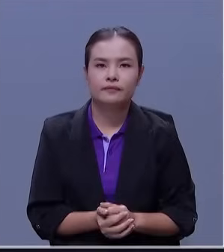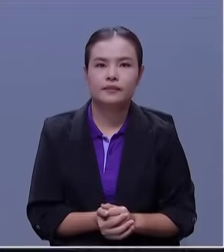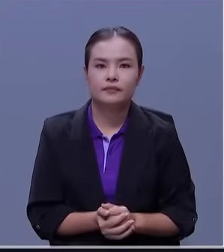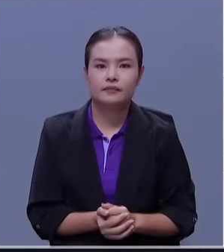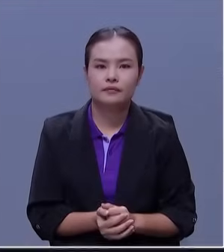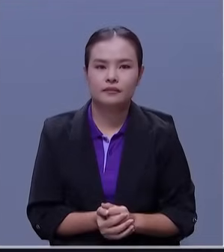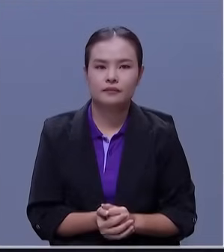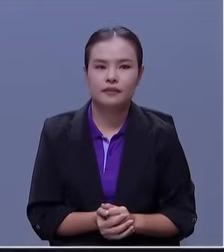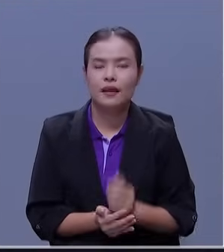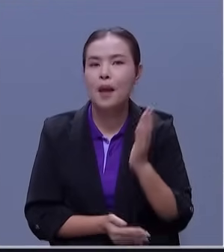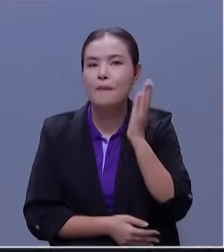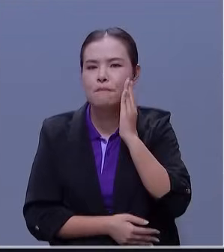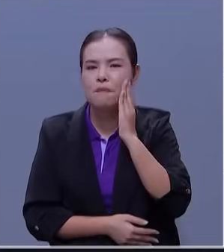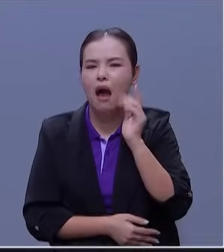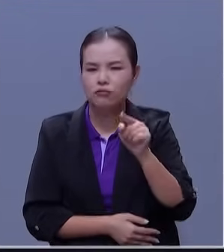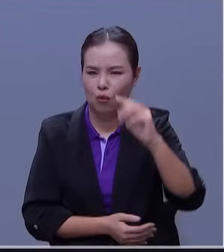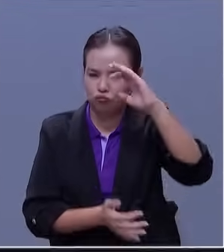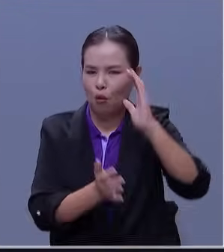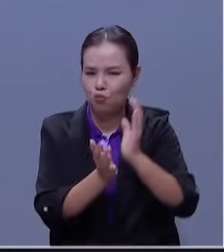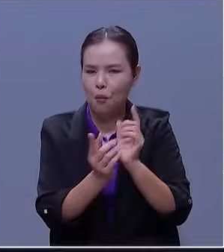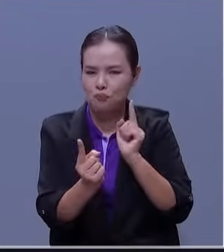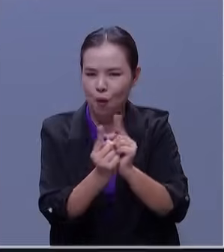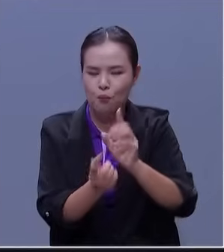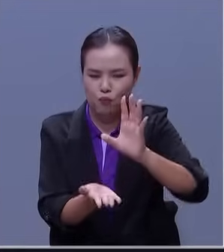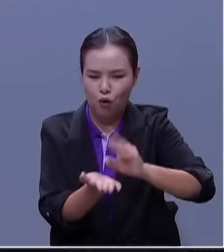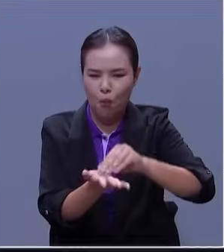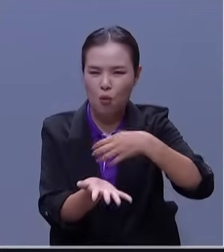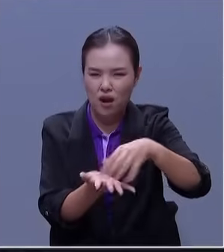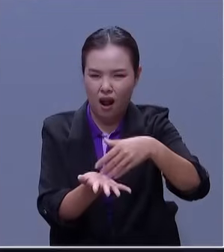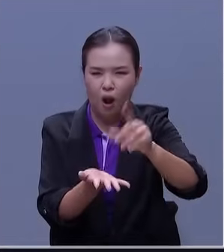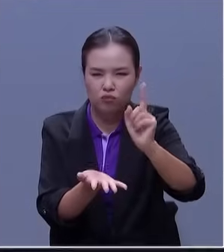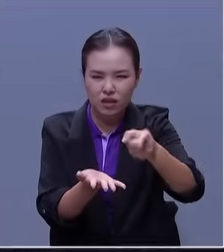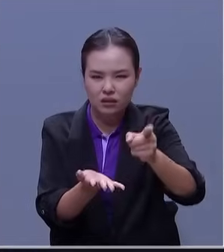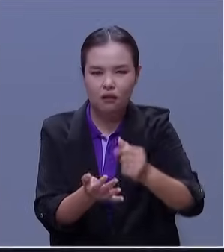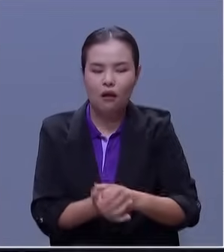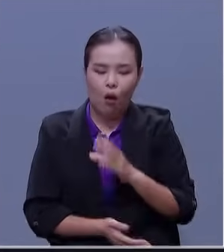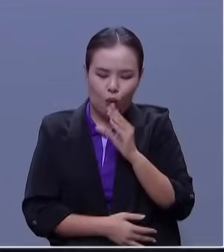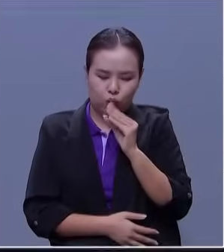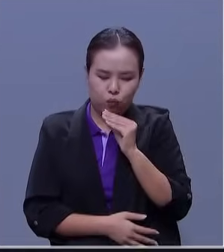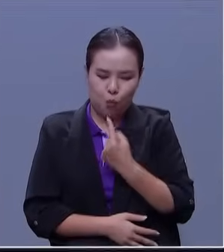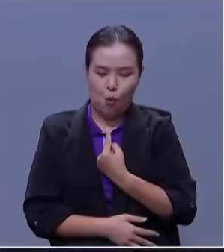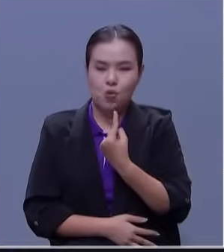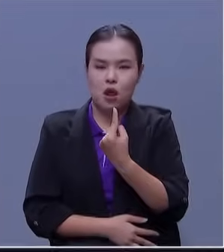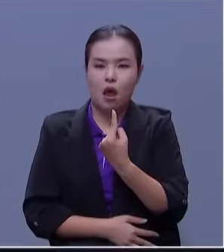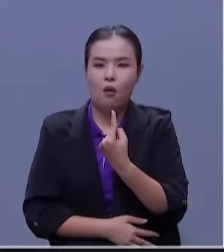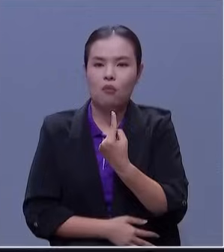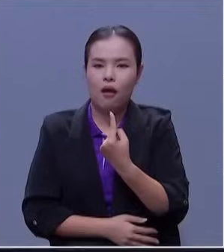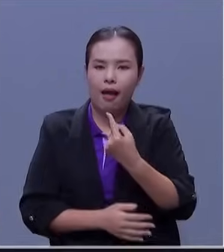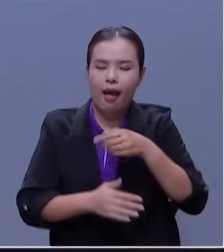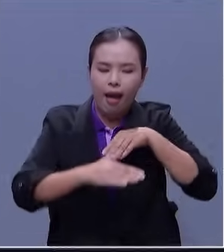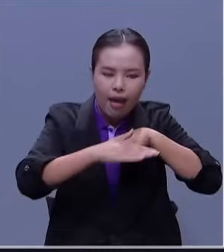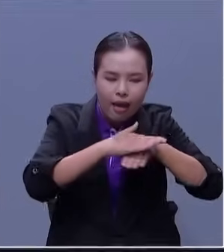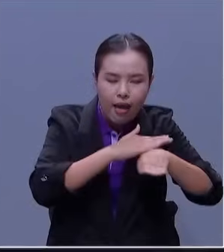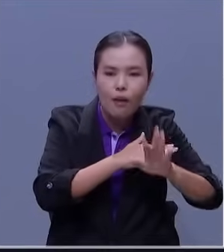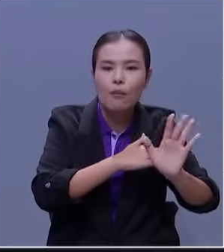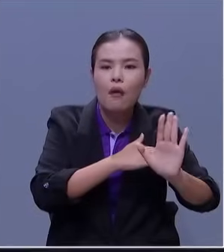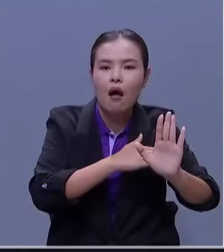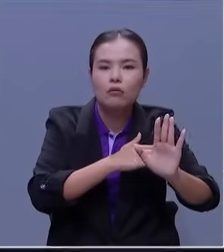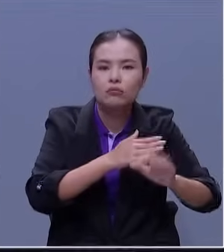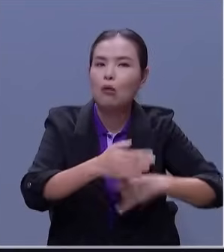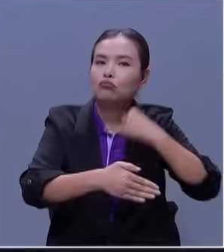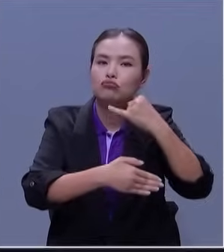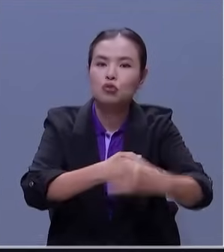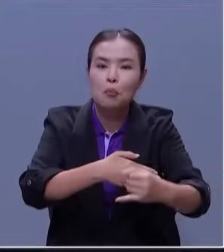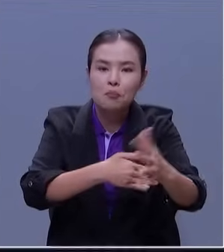อกว่าเสียแป้งควรมอบตัวแล้วก็เปิดเผยความจริงดีกว่าพูดอยู่คนเดียวพูดอยู่ฝ่ายเดียวหรือว่าจะหลบหนีไปเรื่อยๆเพราะมันจะไม่สิ้นสุดน